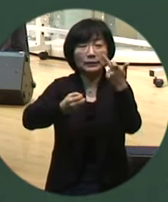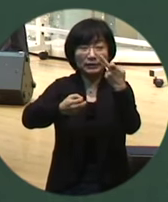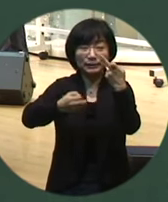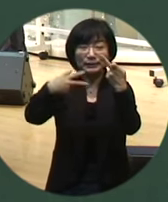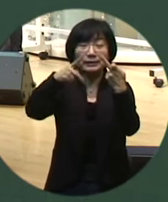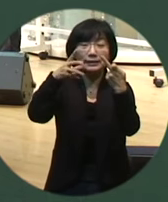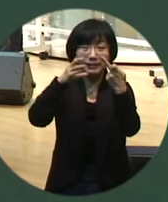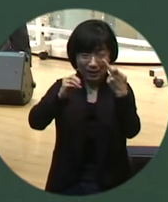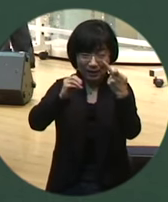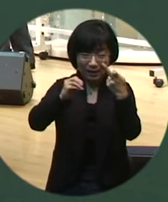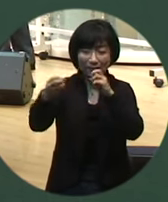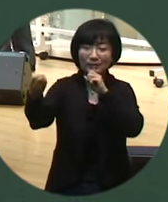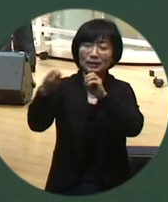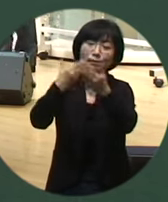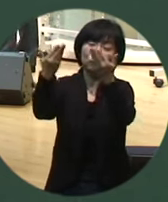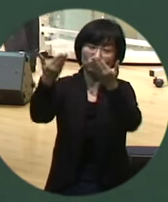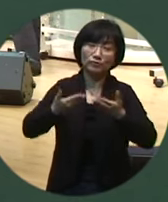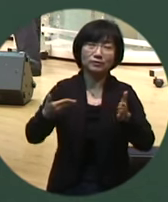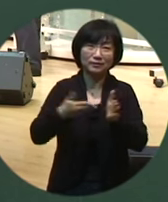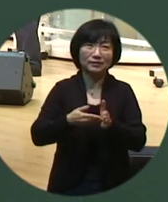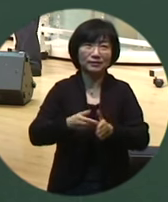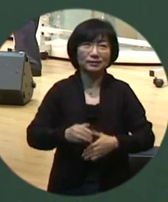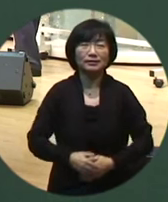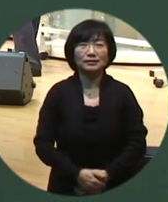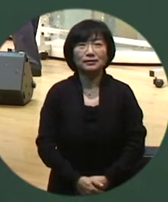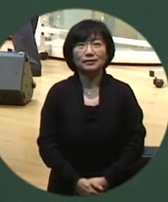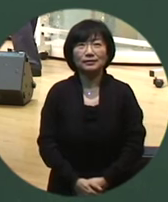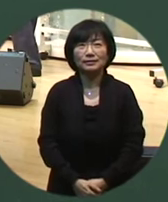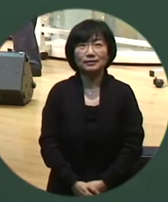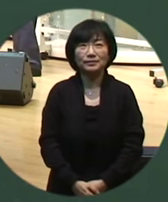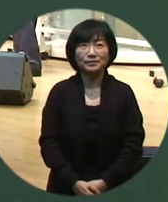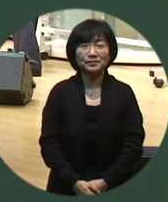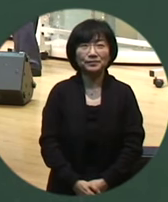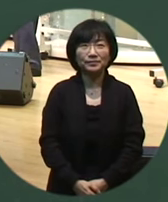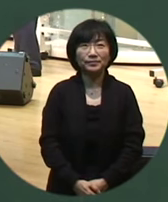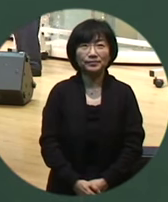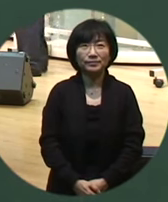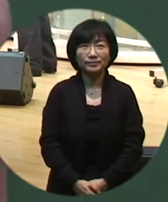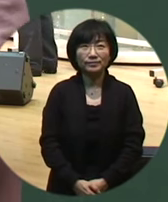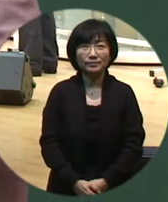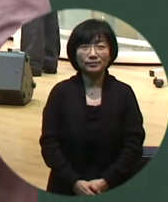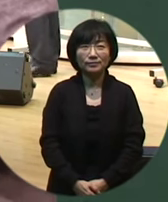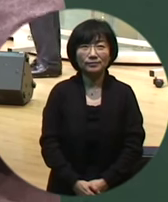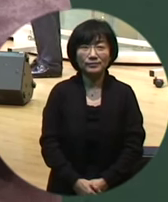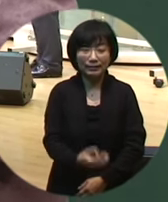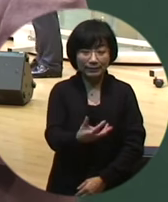Genesis 12:1-3 to change this flow. 이 흐름은